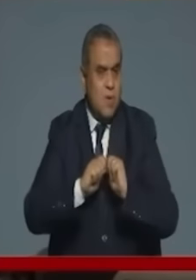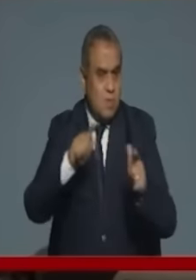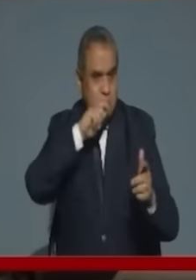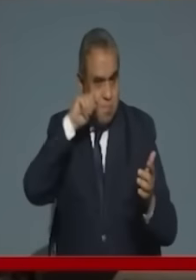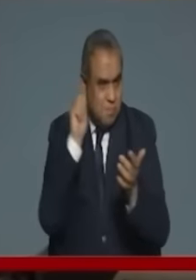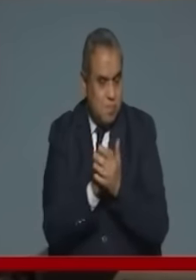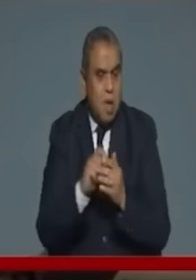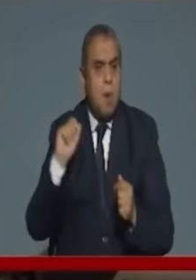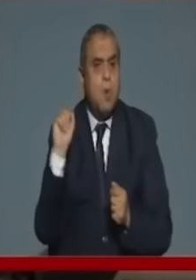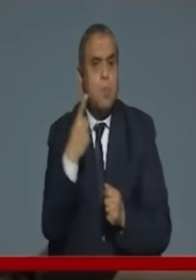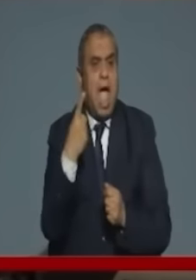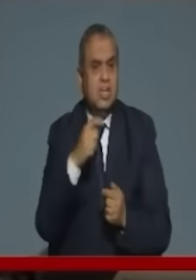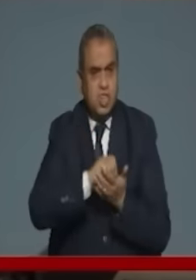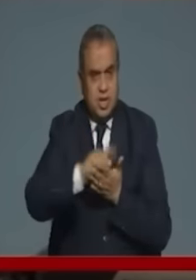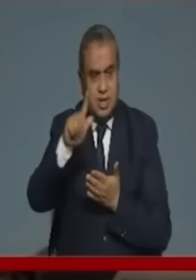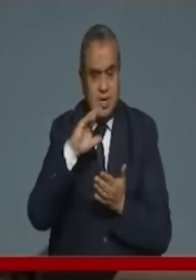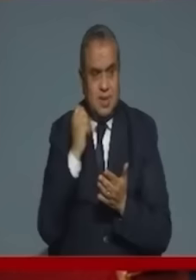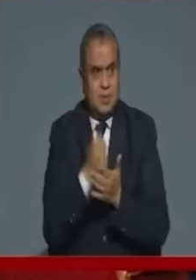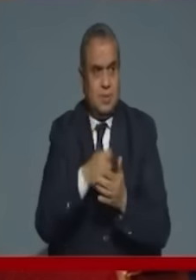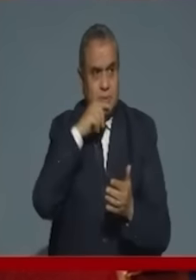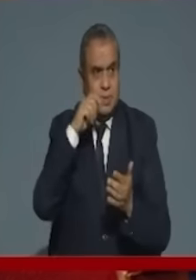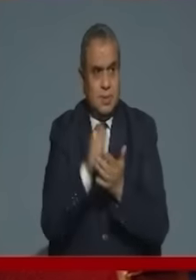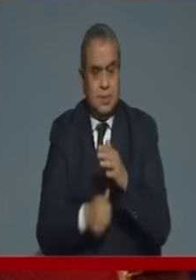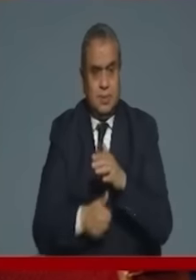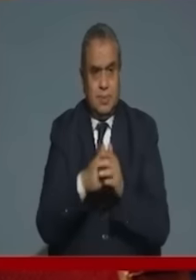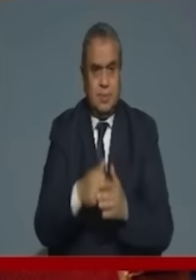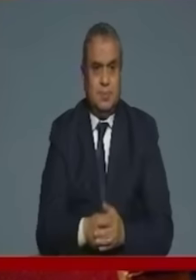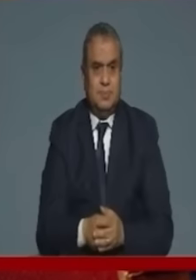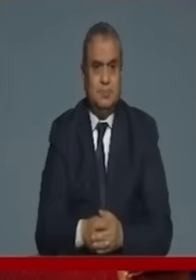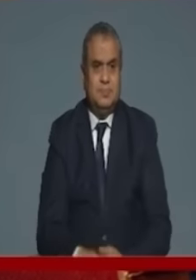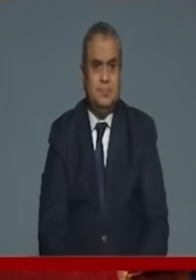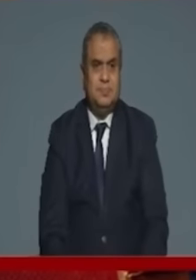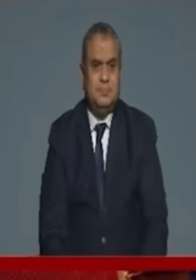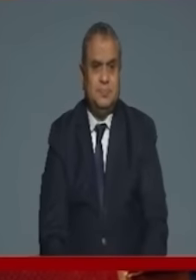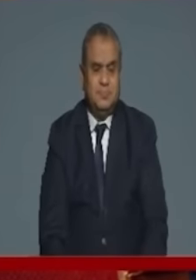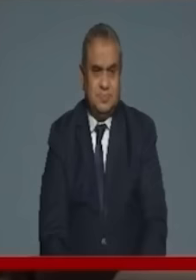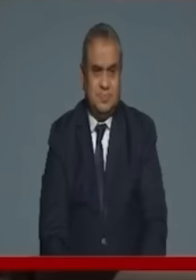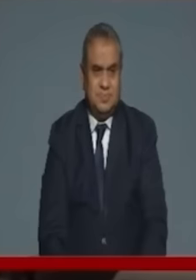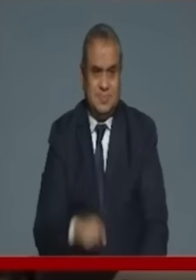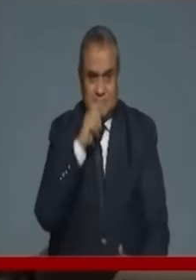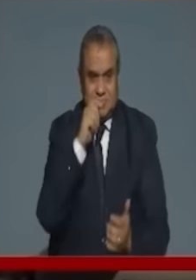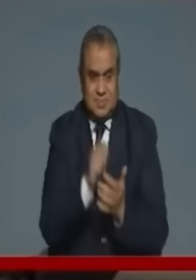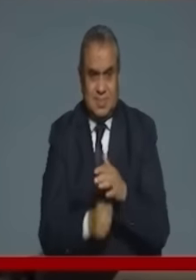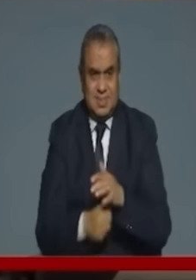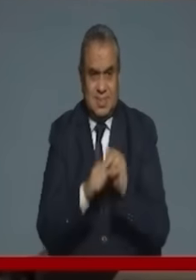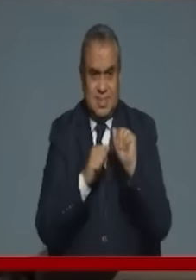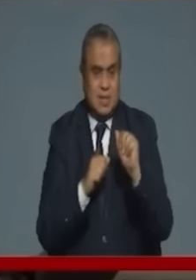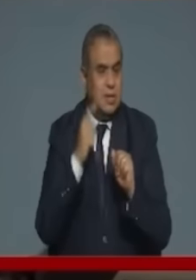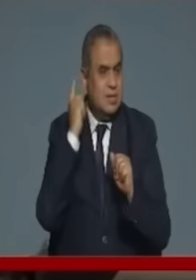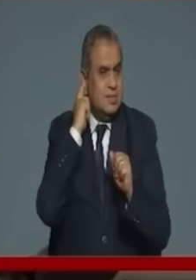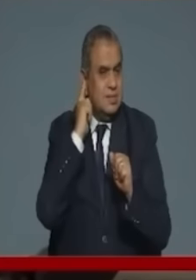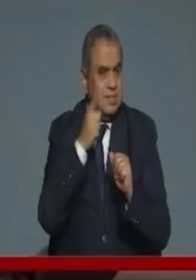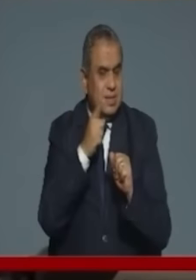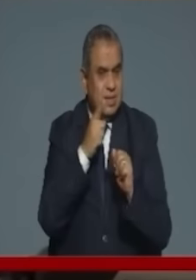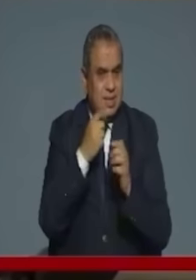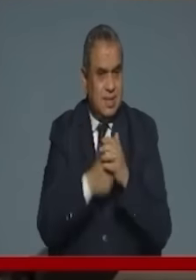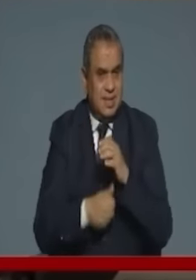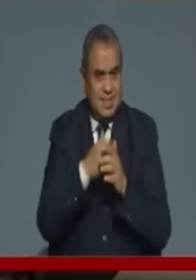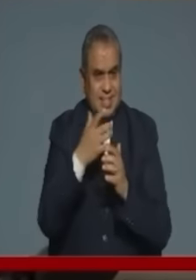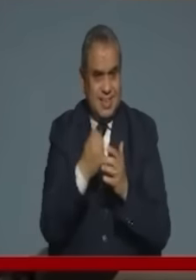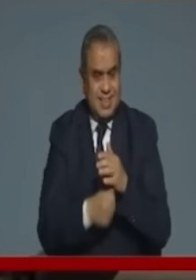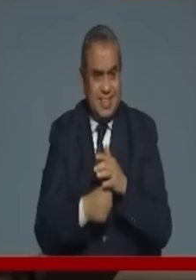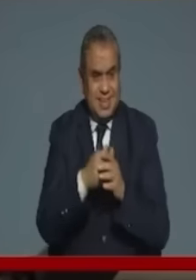لا على الهوا عشان تبقى خلاص؟ نعم. لا لا لا لا انا عارف ان التزاماتك